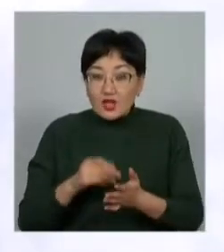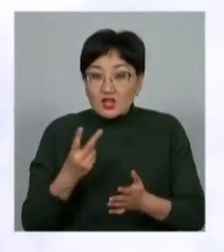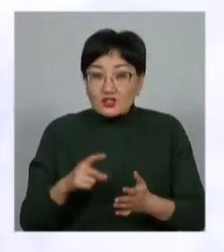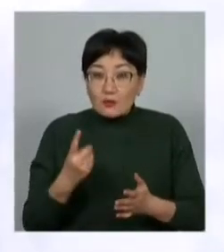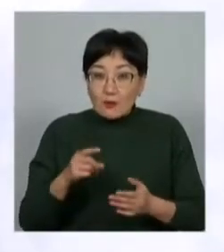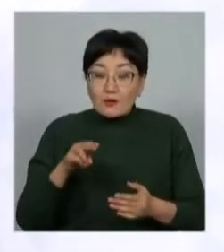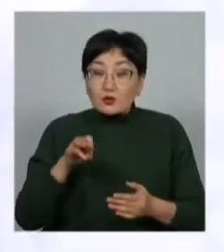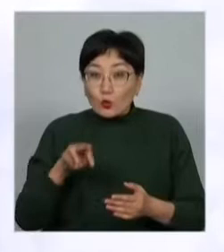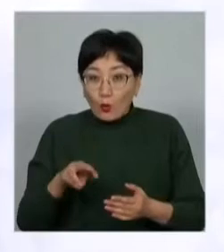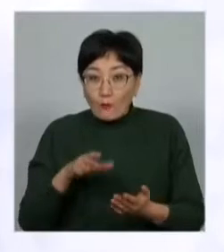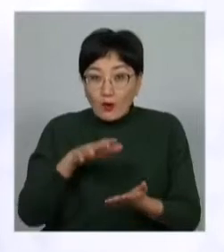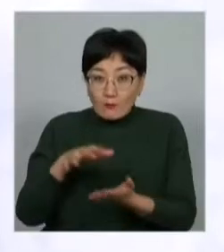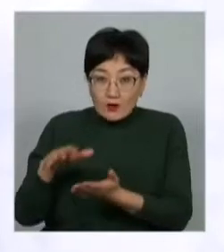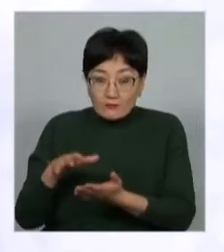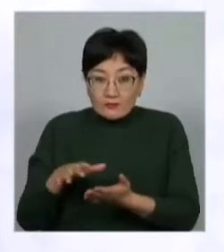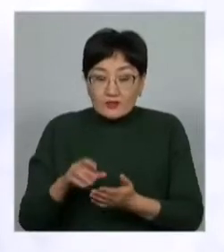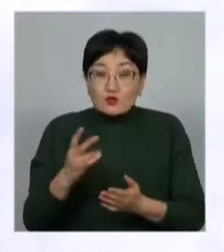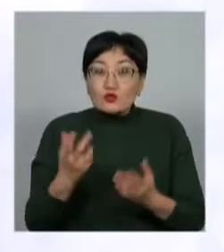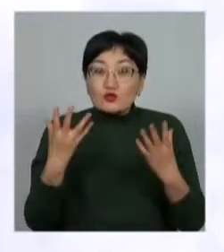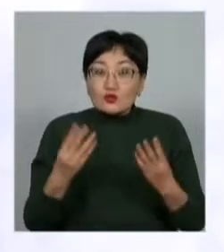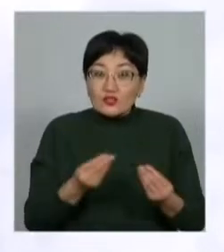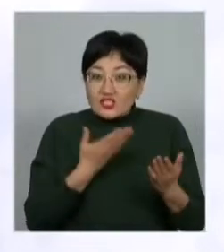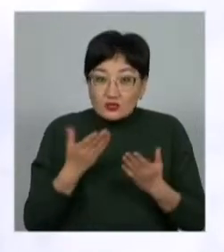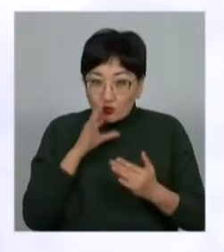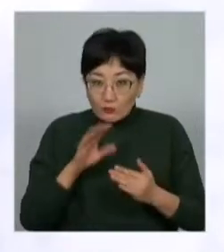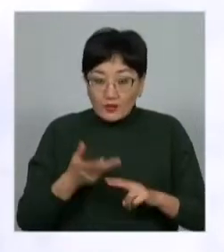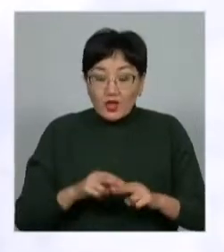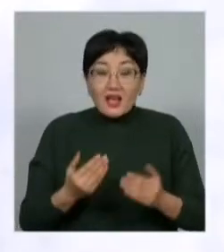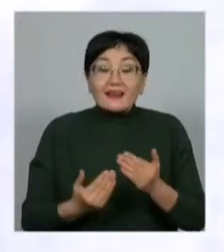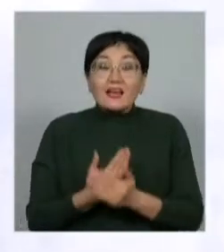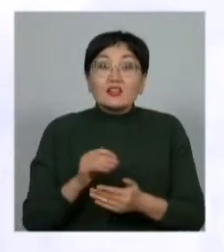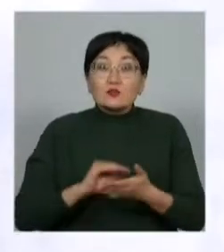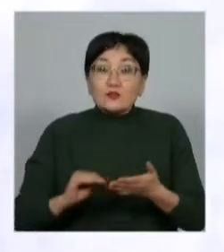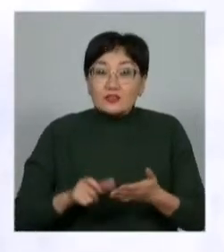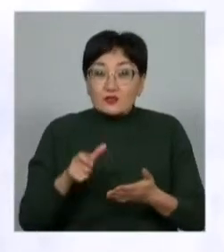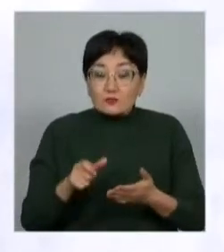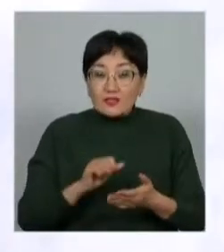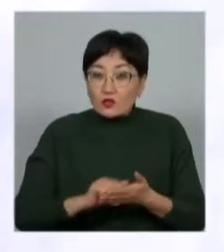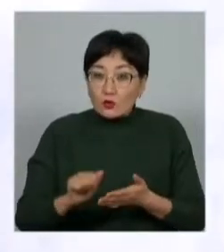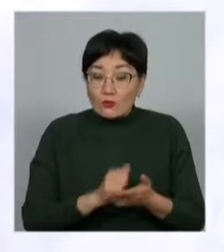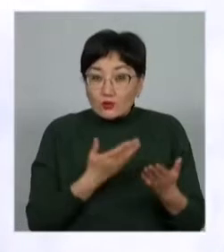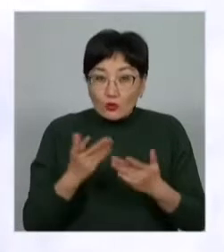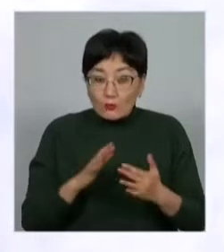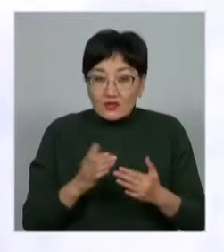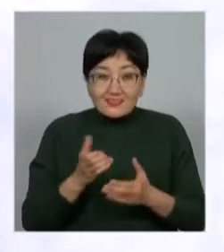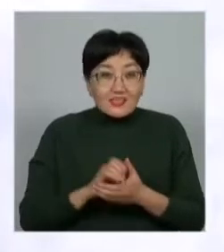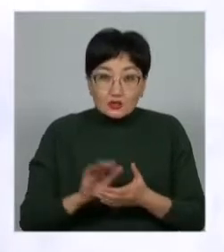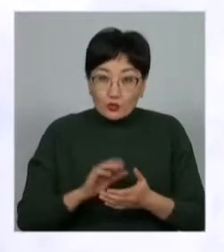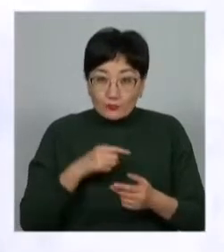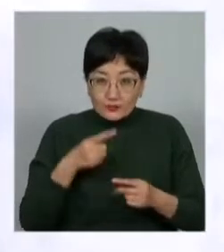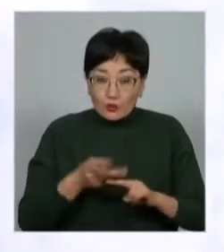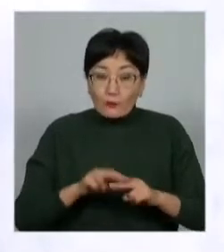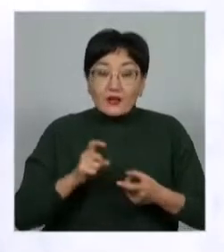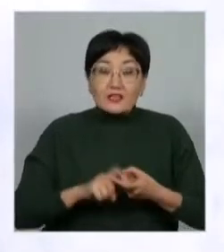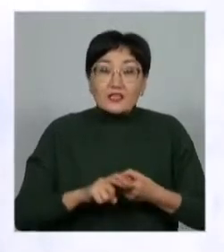бар. 21 томда Алданыш Нұрайым никак 3 күнде танысып үлгермеуші еді. Ол қайттан жазды, мен сотпен іспен таныса алмай отырмын, танысқан жоқпын деп. Соған